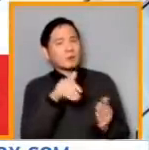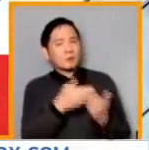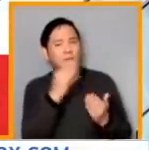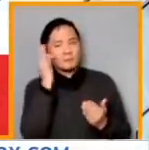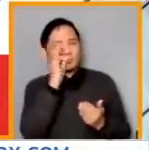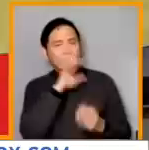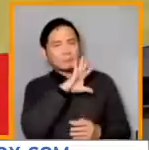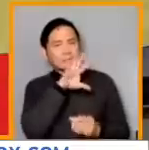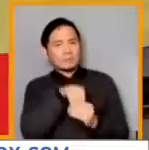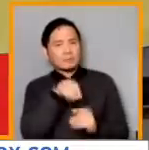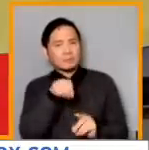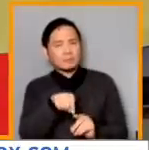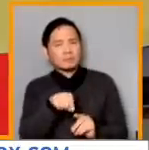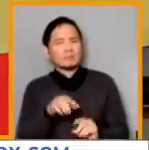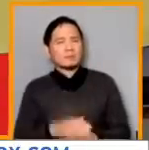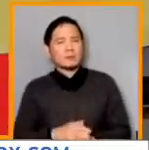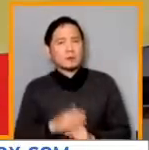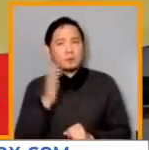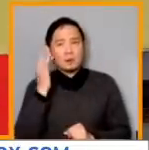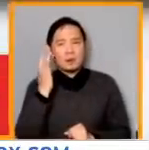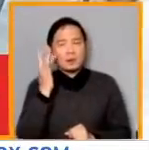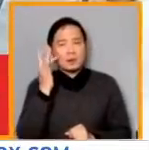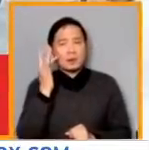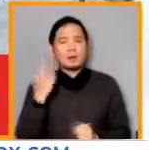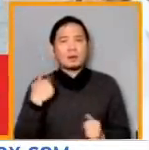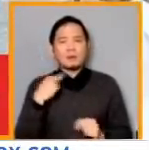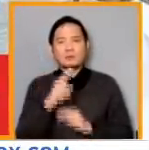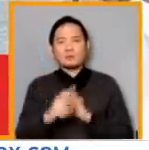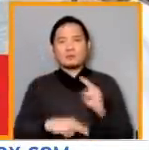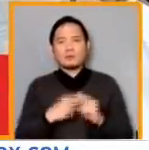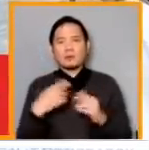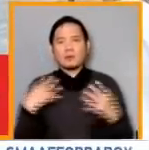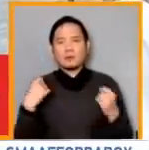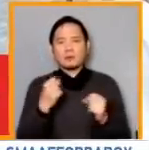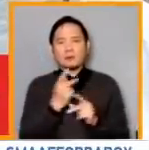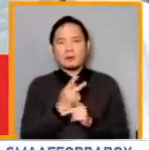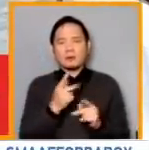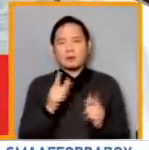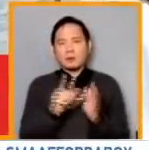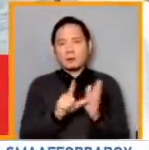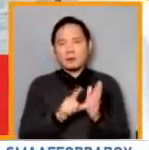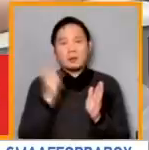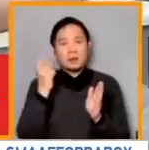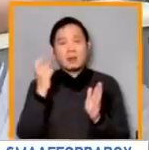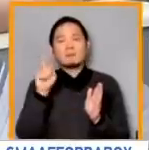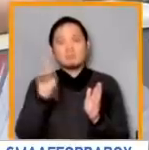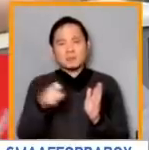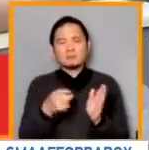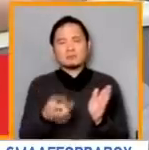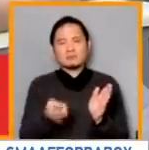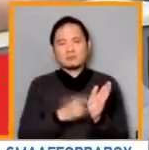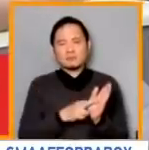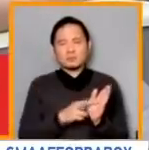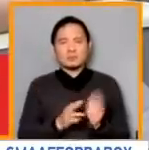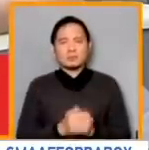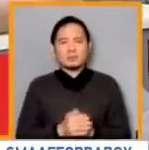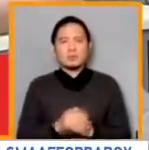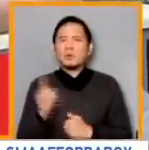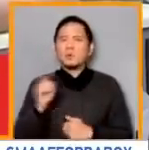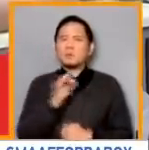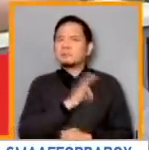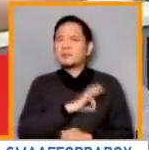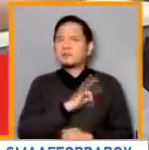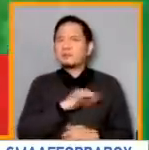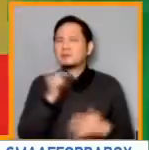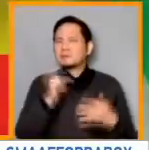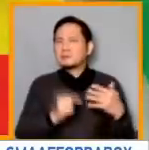Universal Healthcare Law. Kailangan lang ay mag-register. Ano nga ba ang benepisyo ng mga estudyante ang magkakaroon ng PhilHealth insurance sakaling